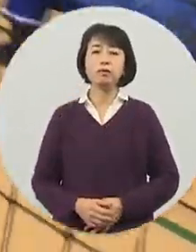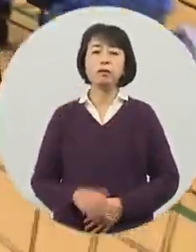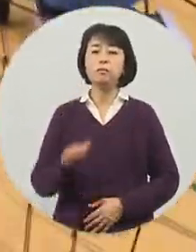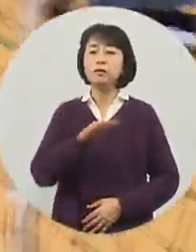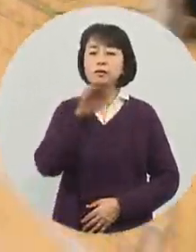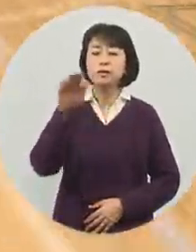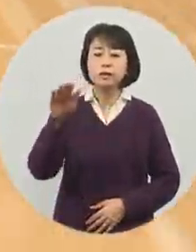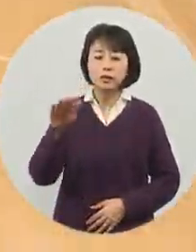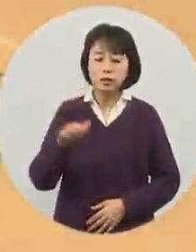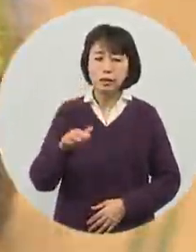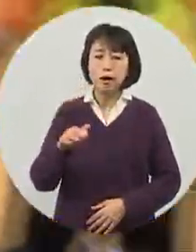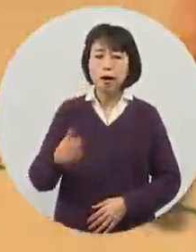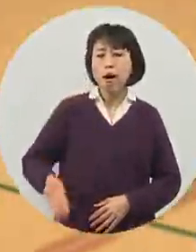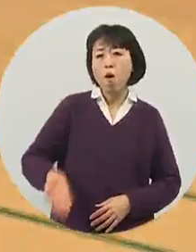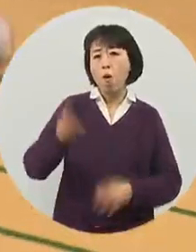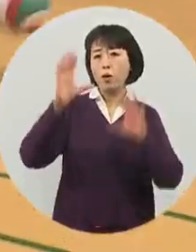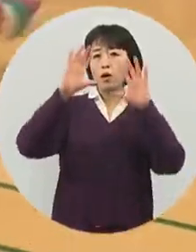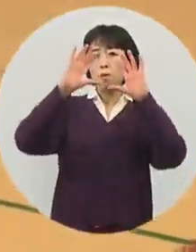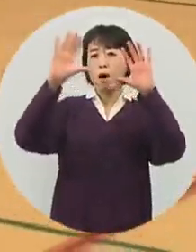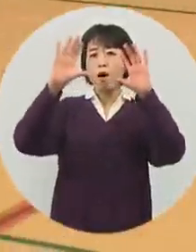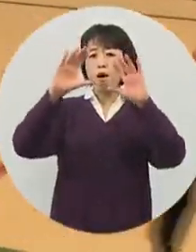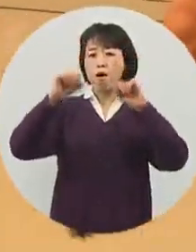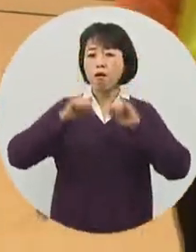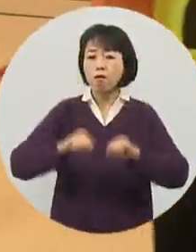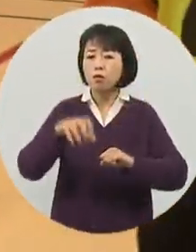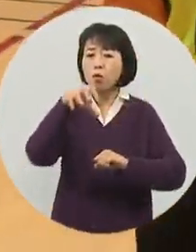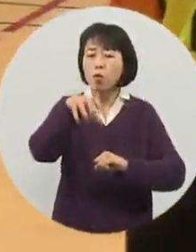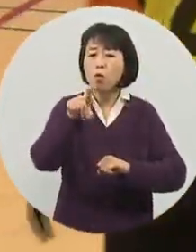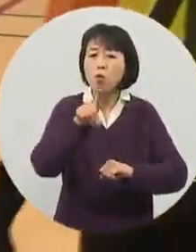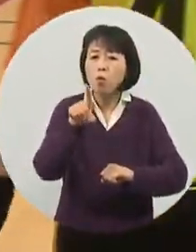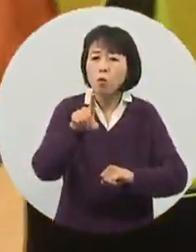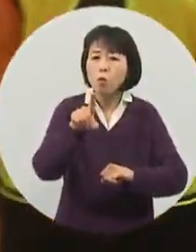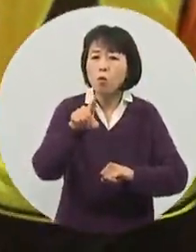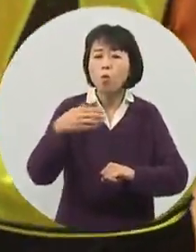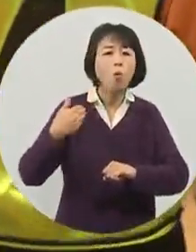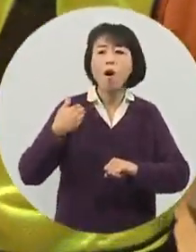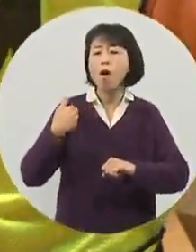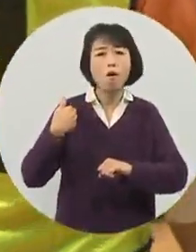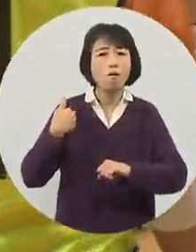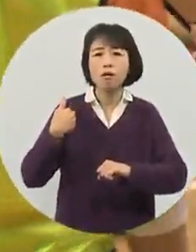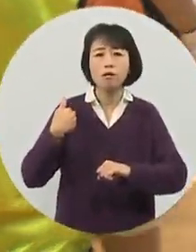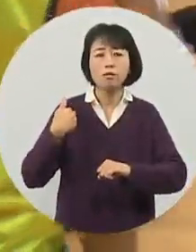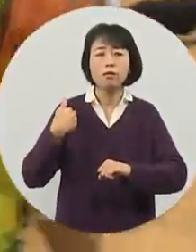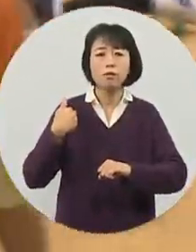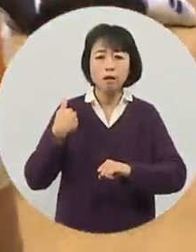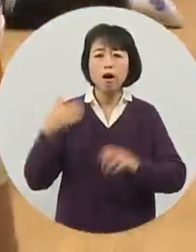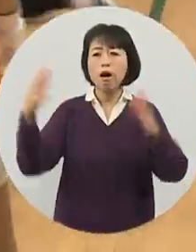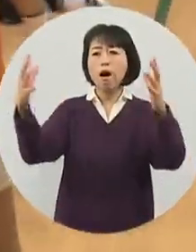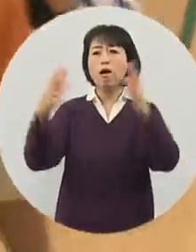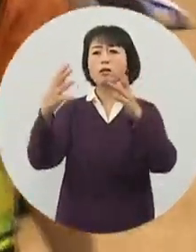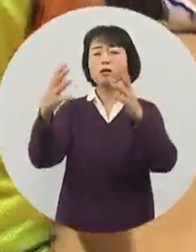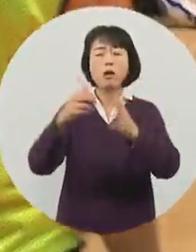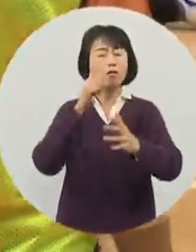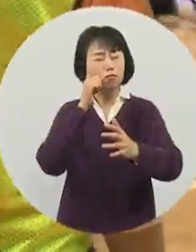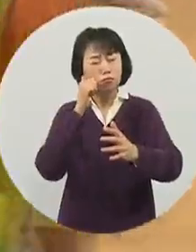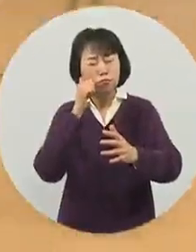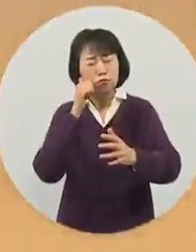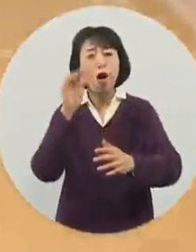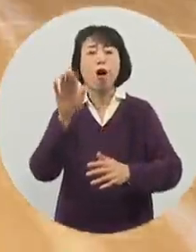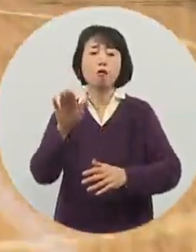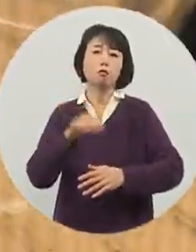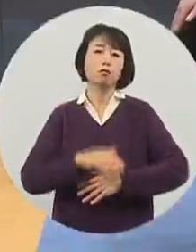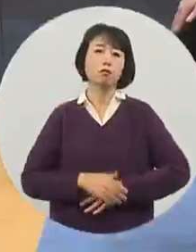でこういうことをやってるかっていうのはなかなかわからない、だから集まってこれないということが一つあります